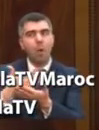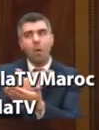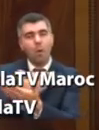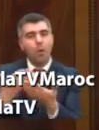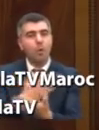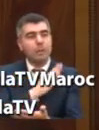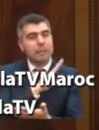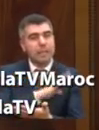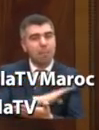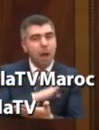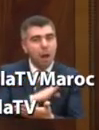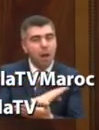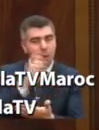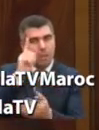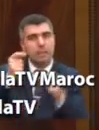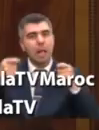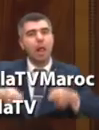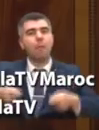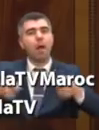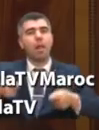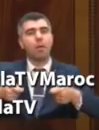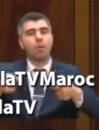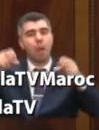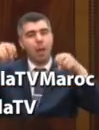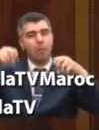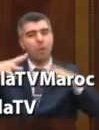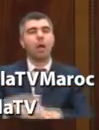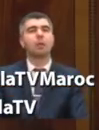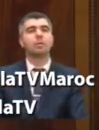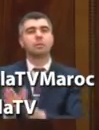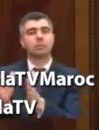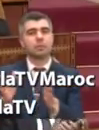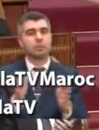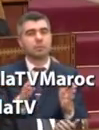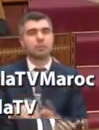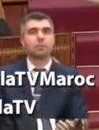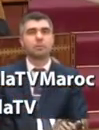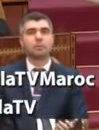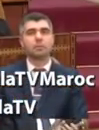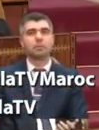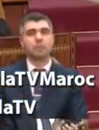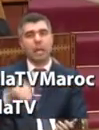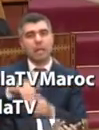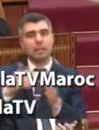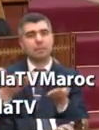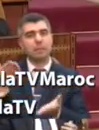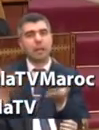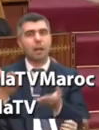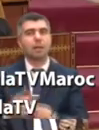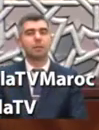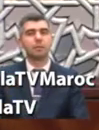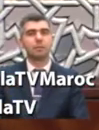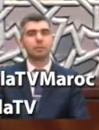والصامدين الأحرار. والسلام عليكم ورحمة الله تعالى وبركاته. شكراً سيدة النائبة. الكلمة للفريق الاستقلالي للوحدة